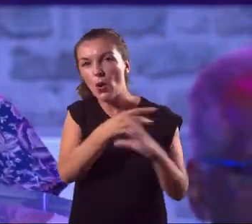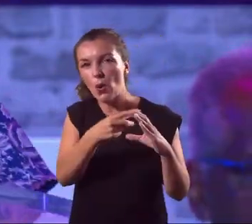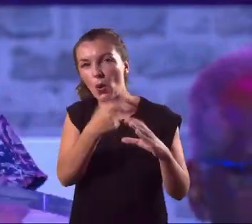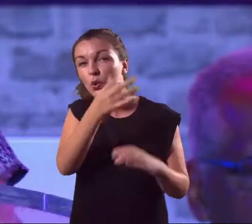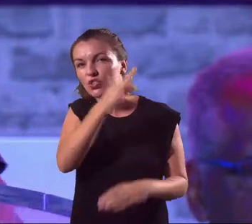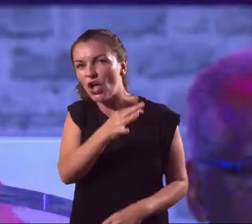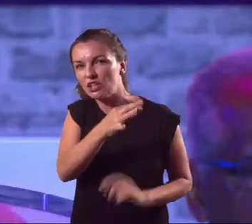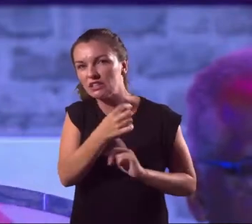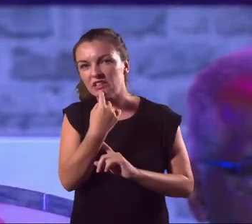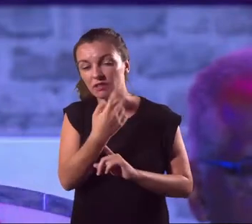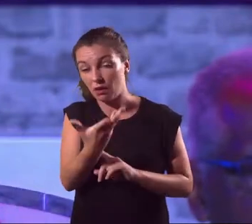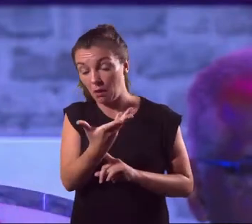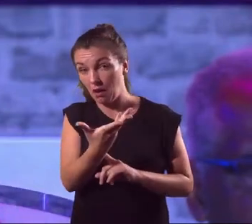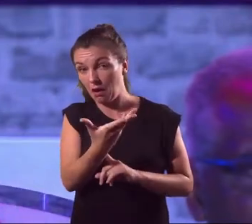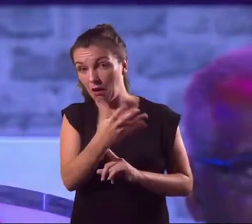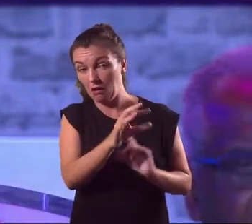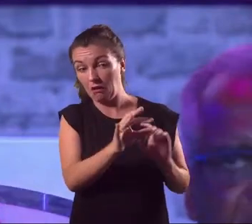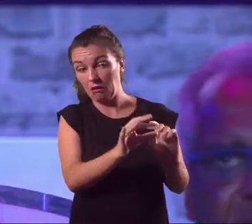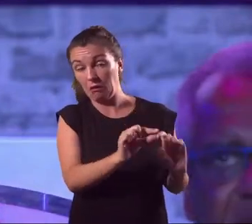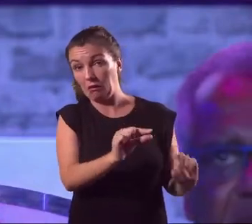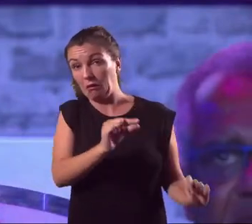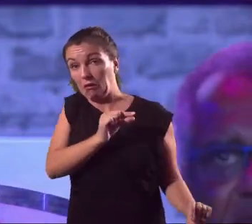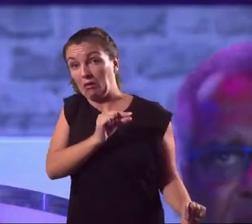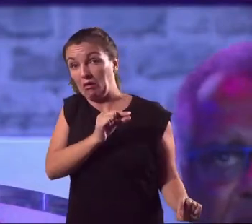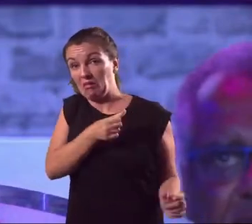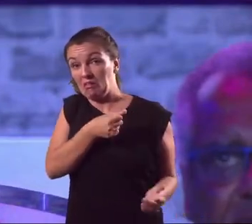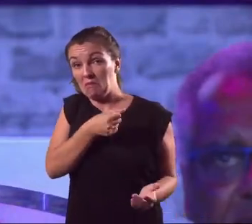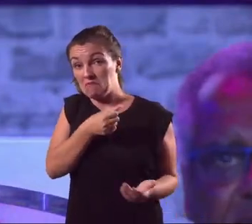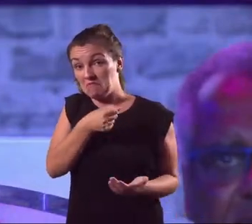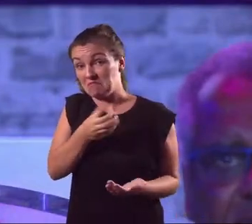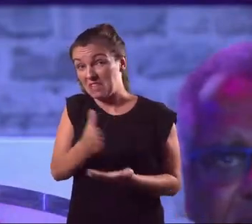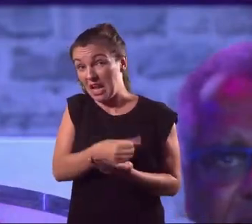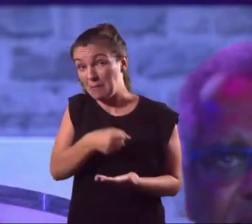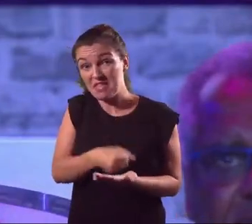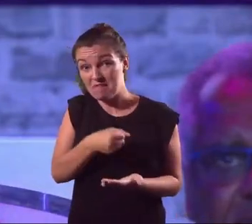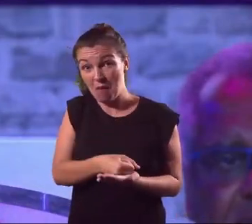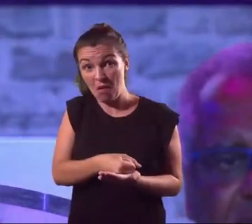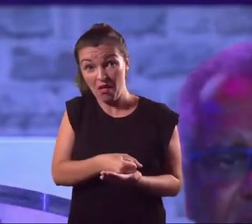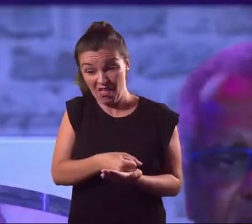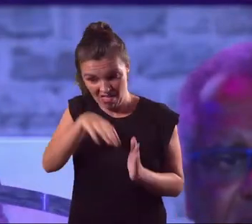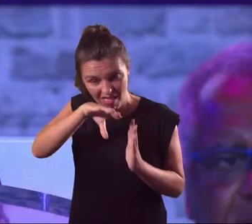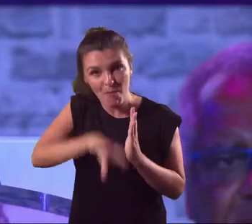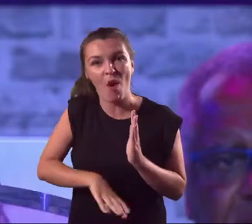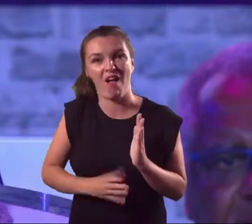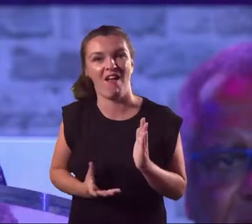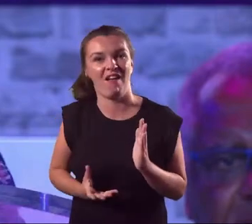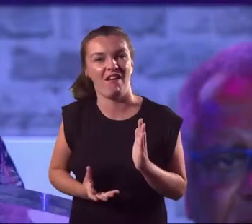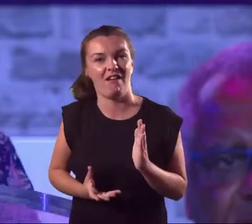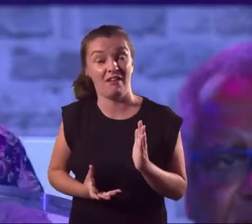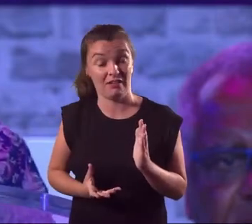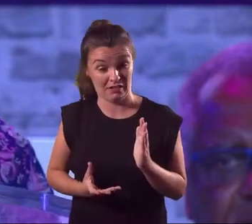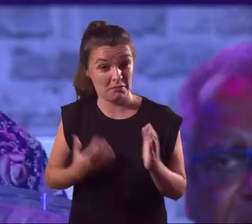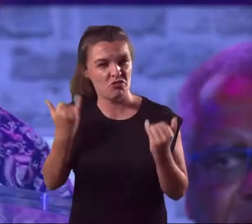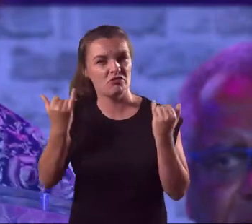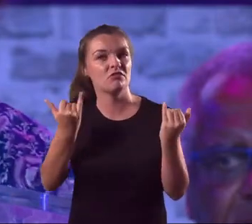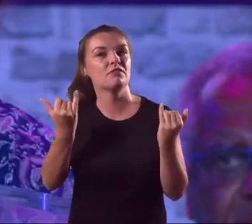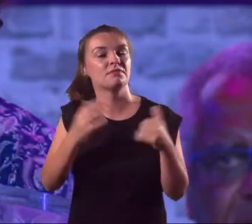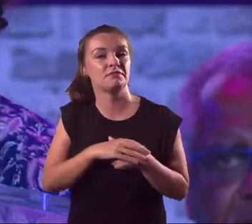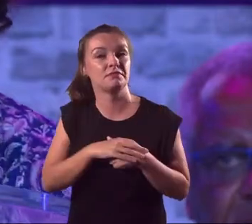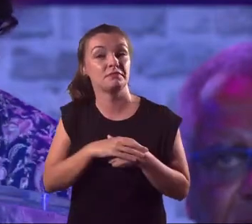même pas de se sortir le SMIC, c'est-à-dire le salaire minimum dans notre pays. Nous avons